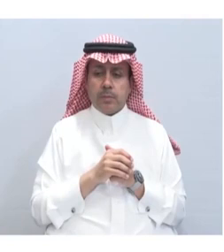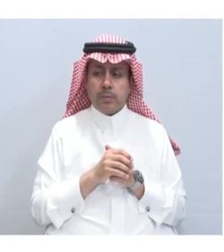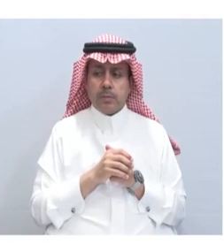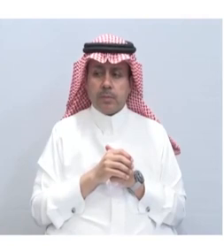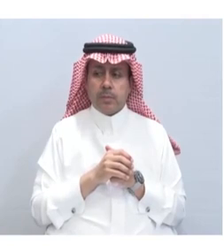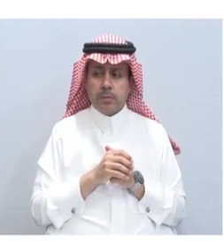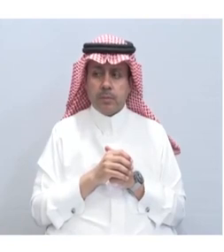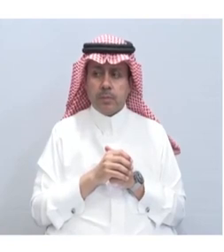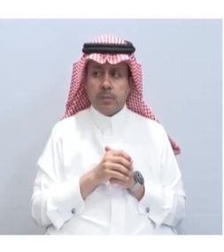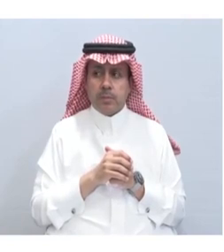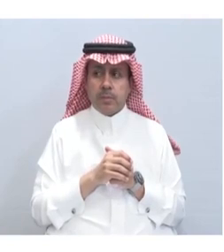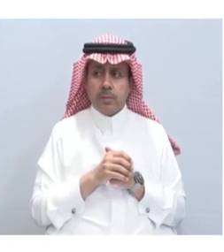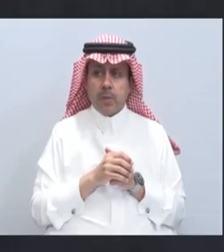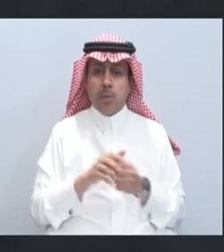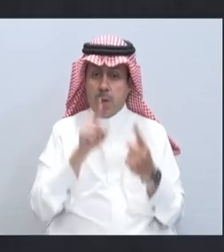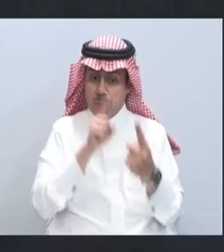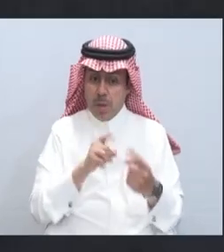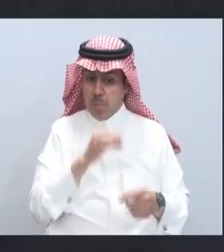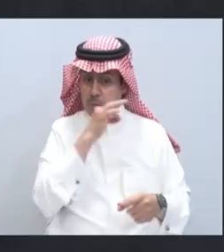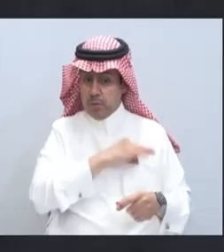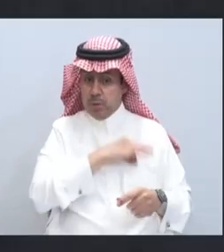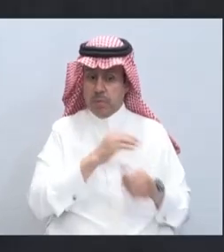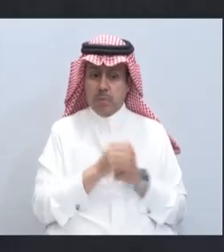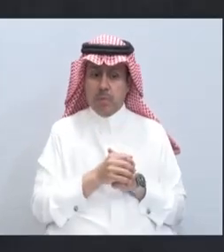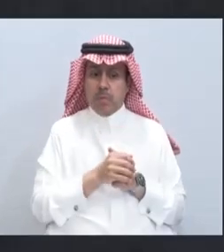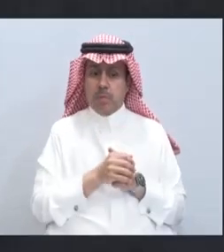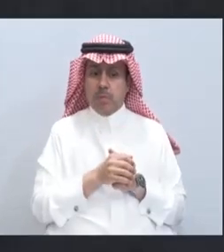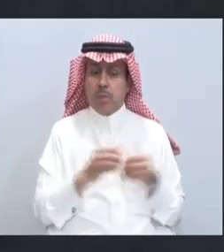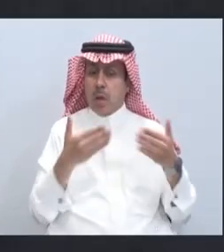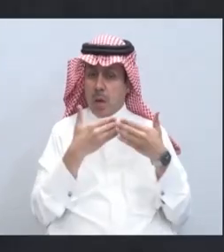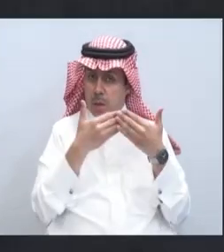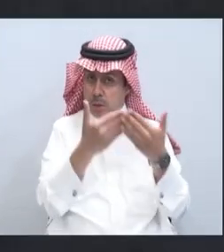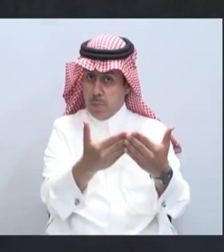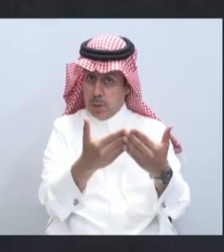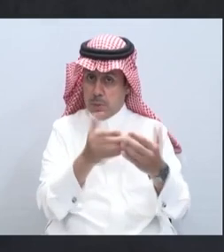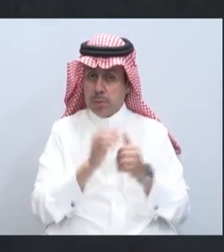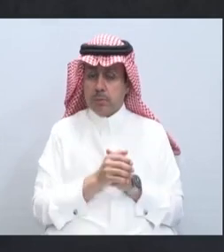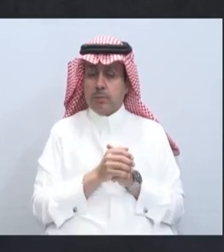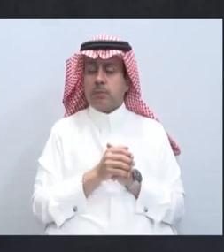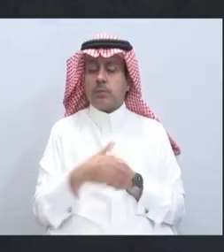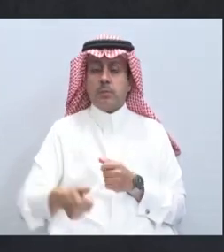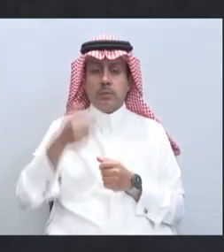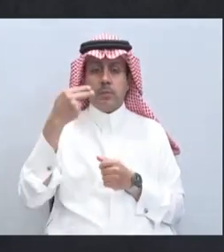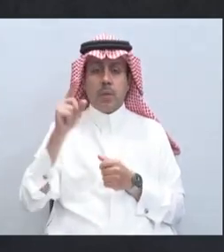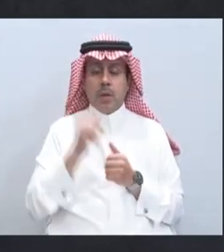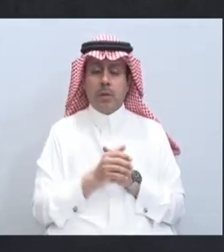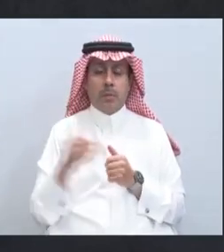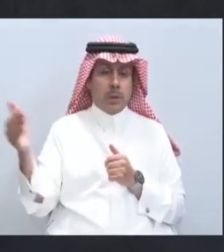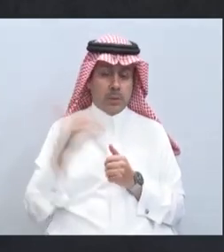سواء يعني من قبل المستفيدين بخدمات الاعاره خدمات المرجعيه